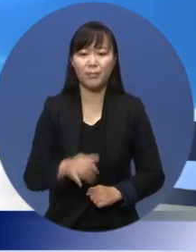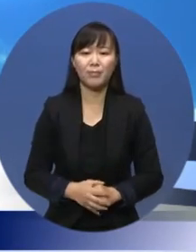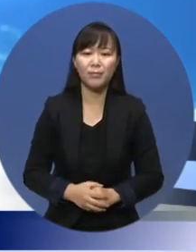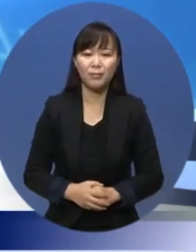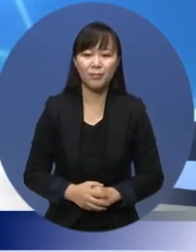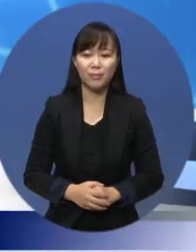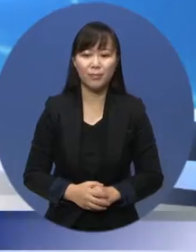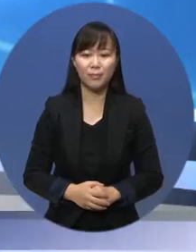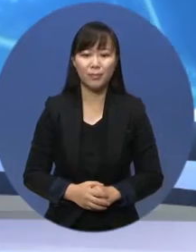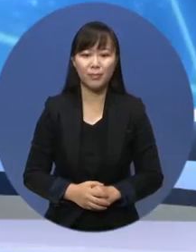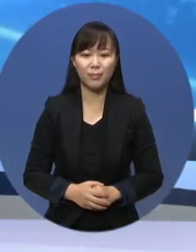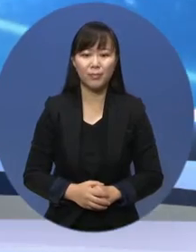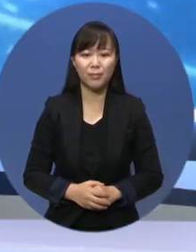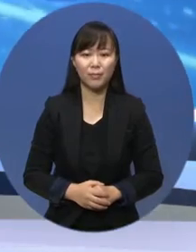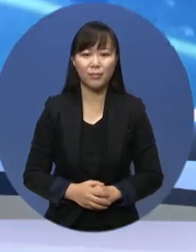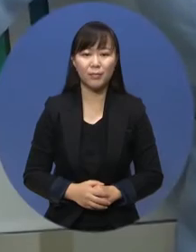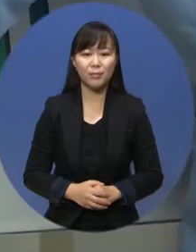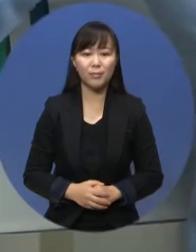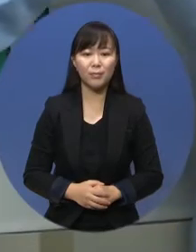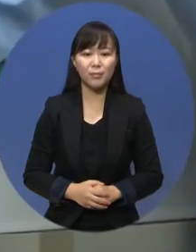김민재 기자 입니다